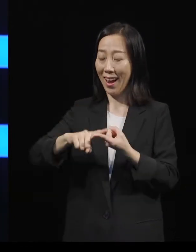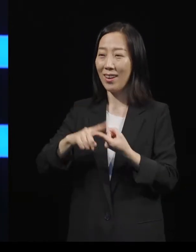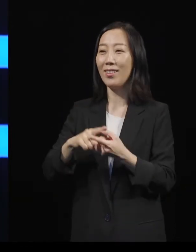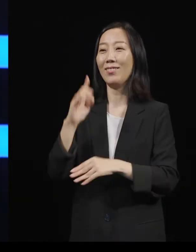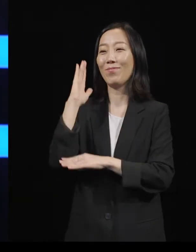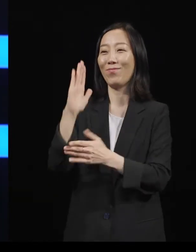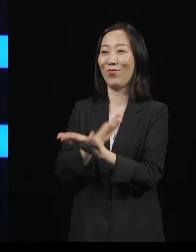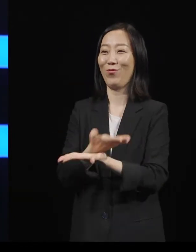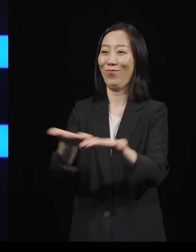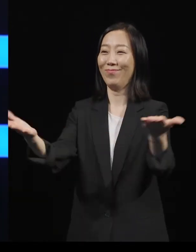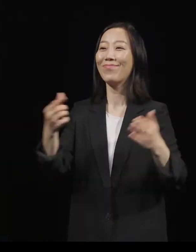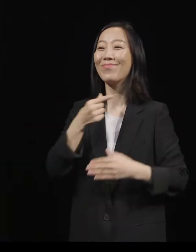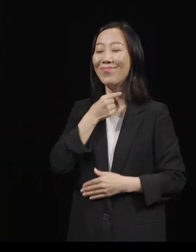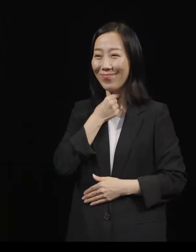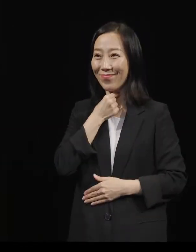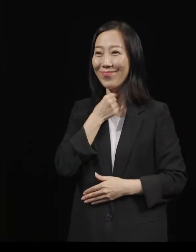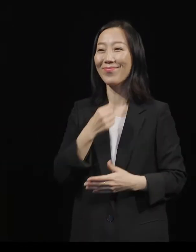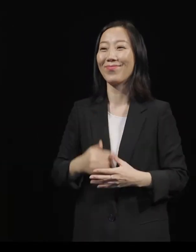나눠보고 싶습니다.